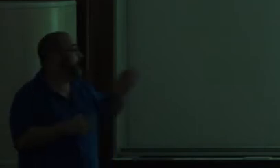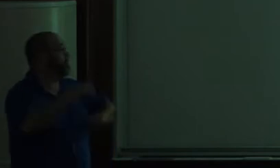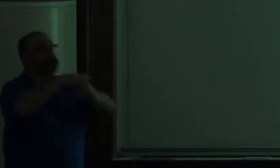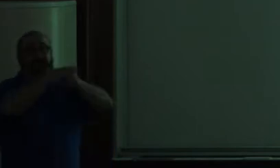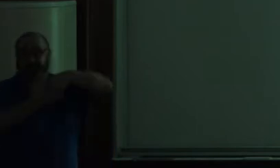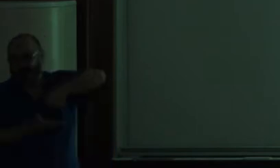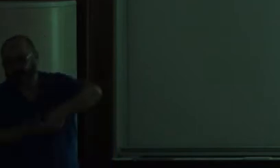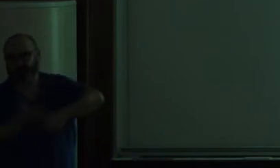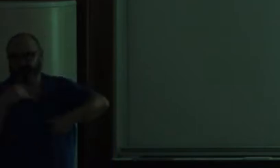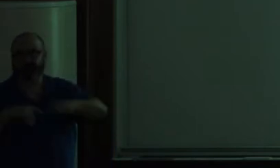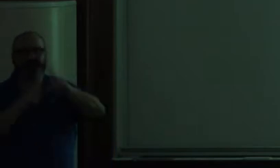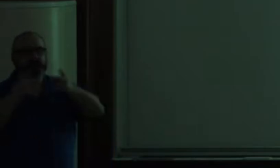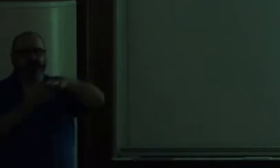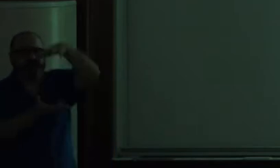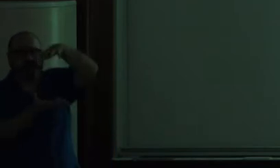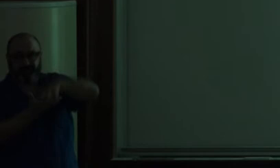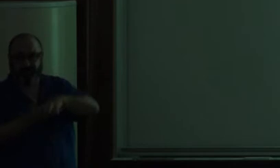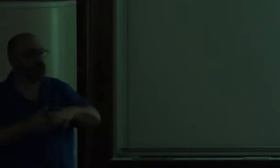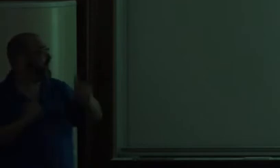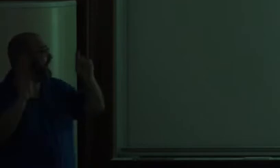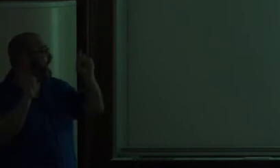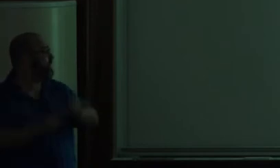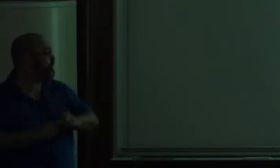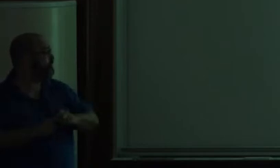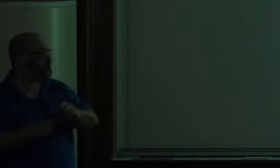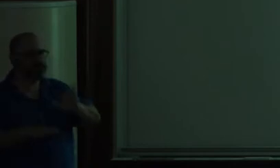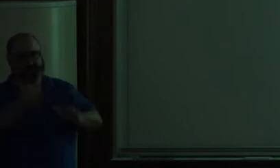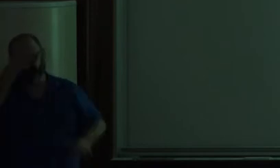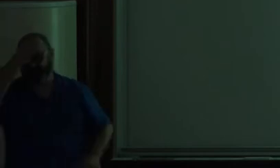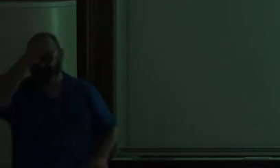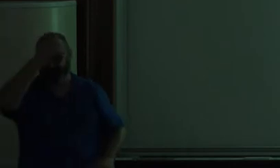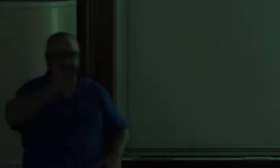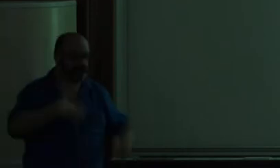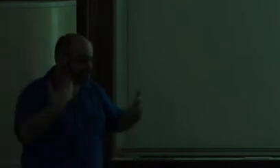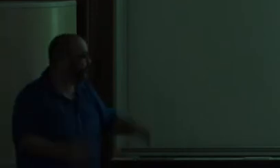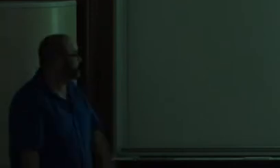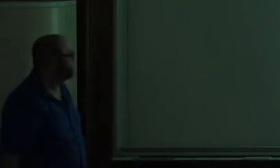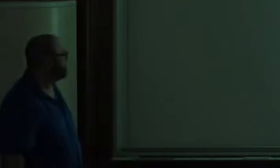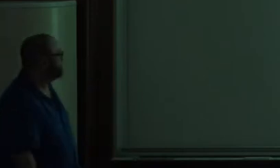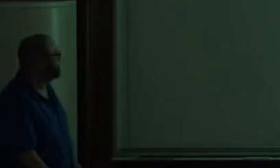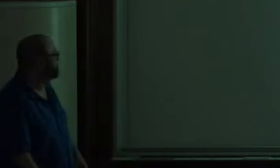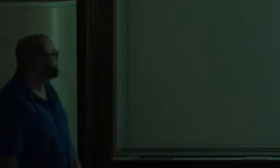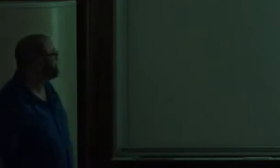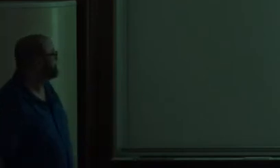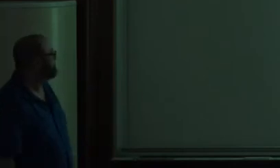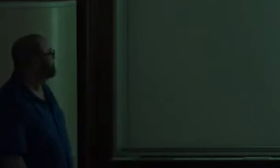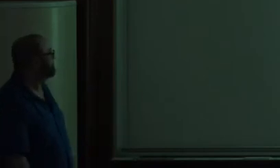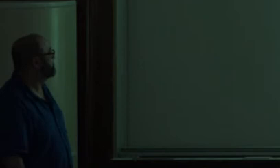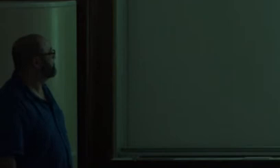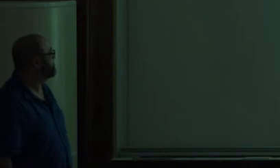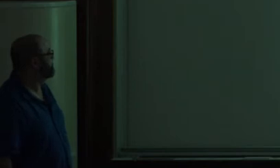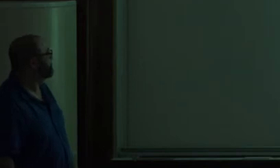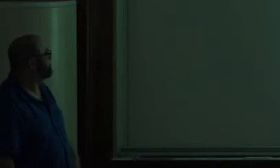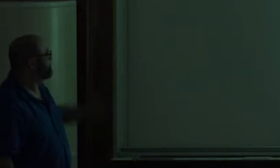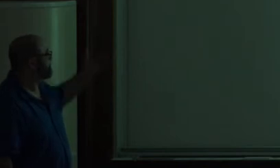valeur, min qui vous donne le minimum d'une valeur, reduce qui vous donne des mots de tête. Bref, voilà. Plein de choses intéressantes. Voilà